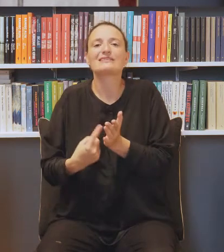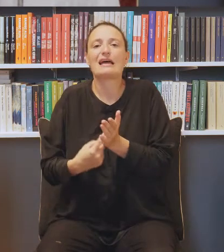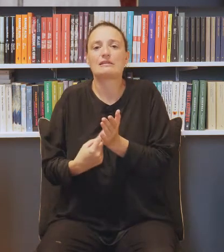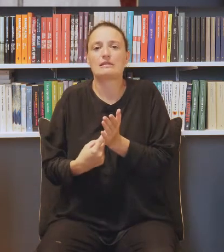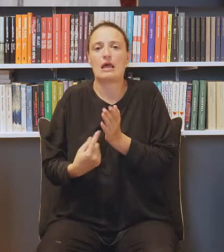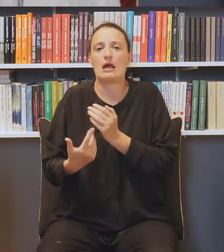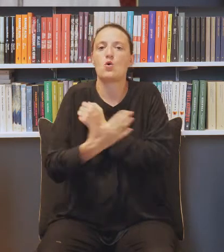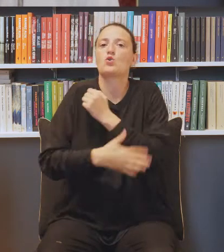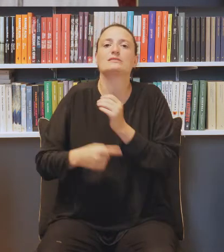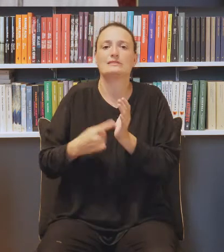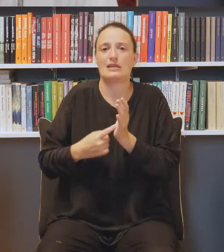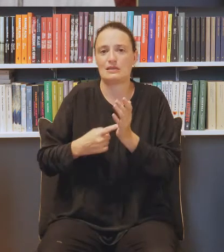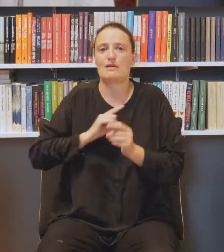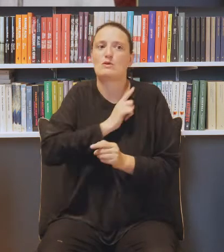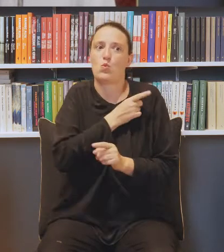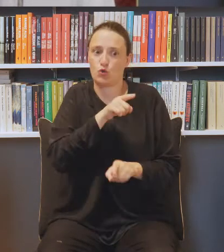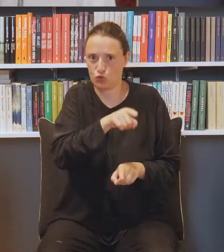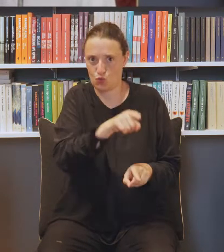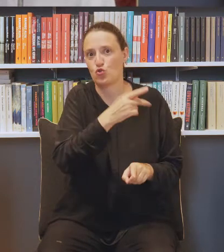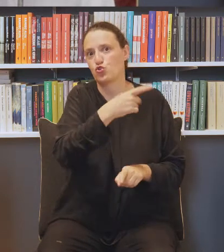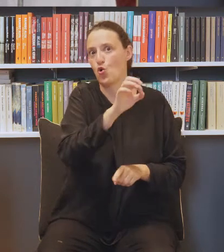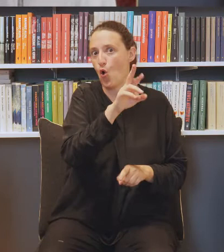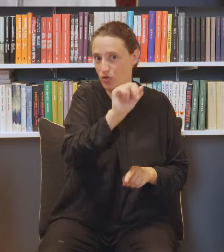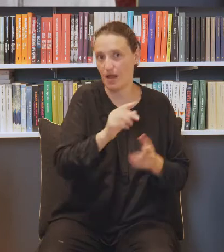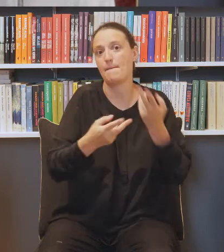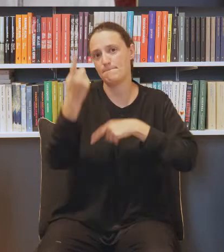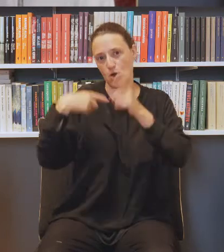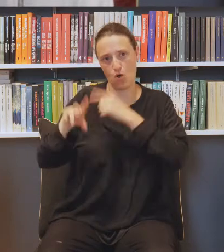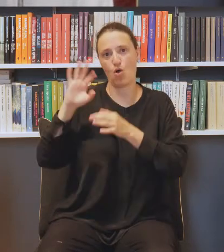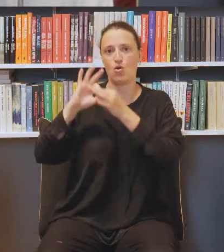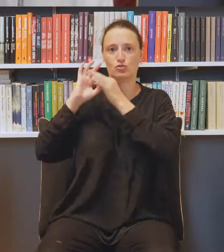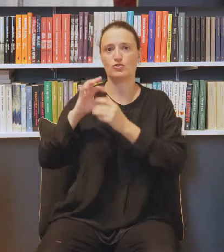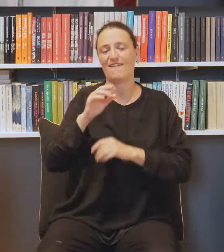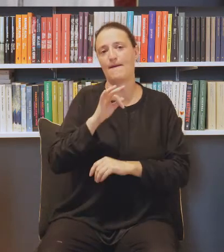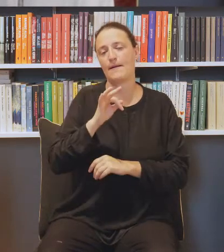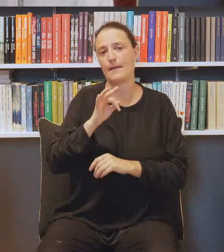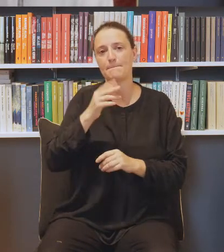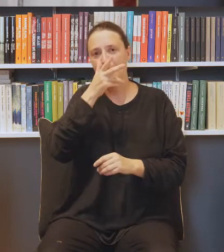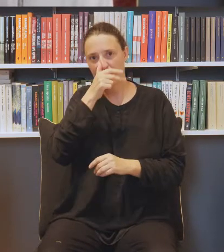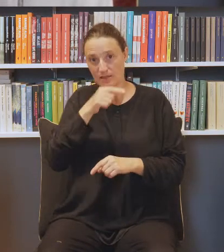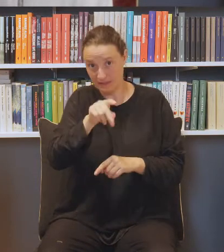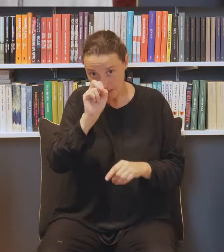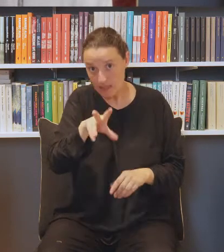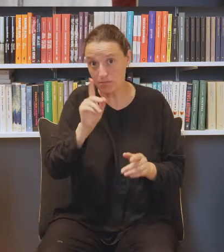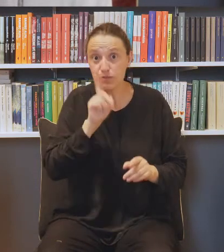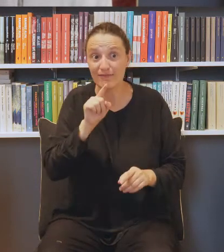w Berlinie. No i go pielęgnowała do ostatnich jego dni życia. No to po prostu niesamowita historia.